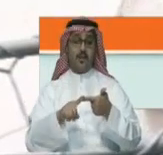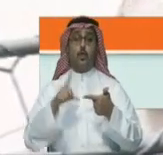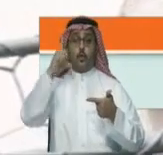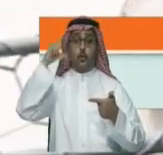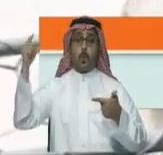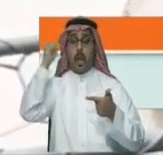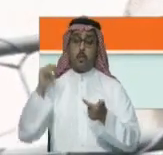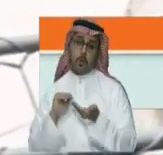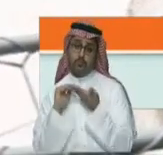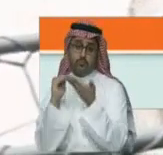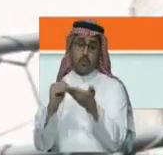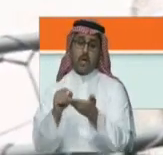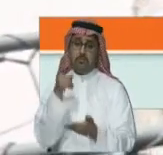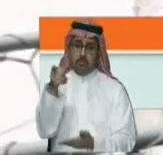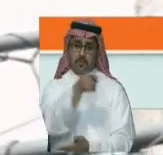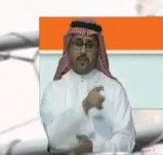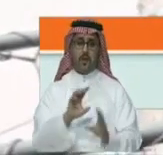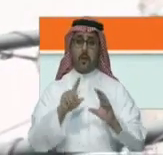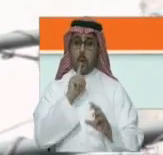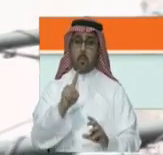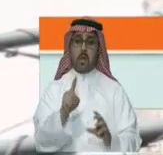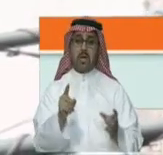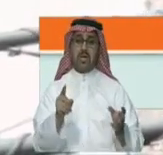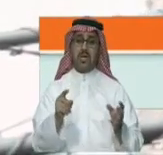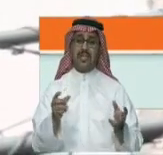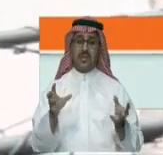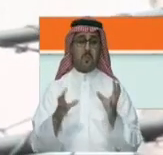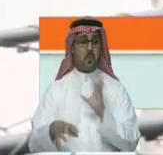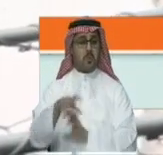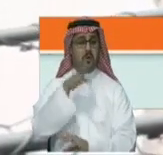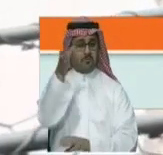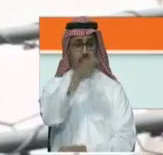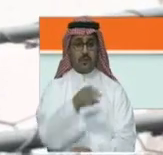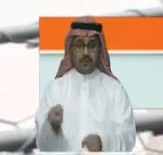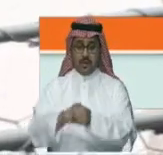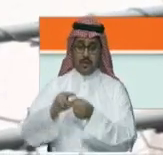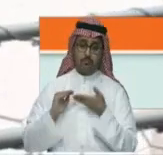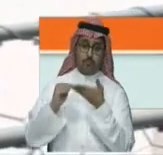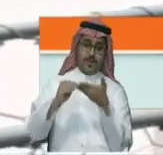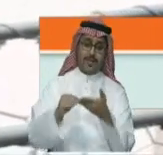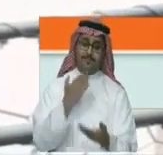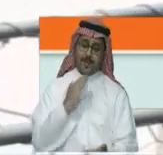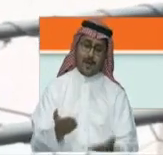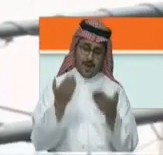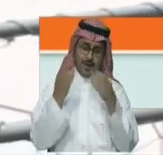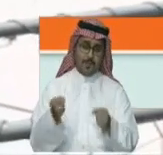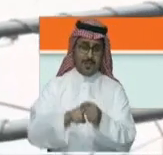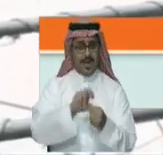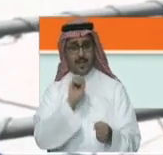صوماليا تقطعت بهم السبل في اليمن وتمكينهم من العودة إلى ديارهم. وقال